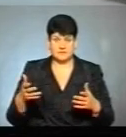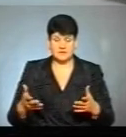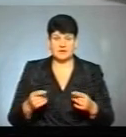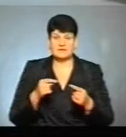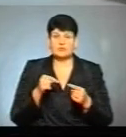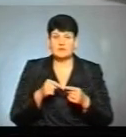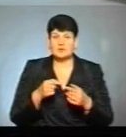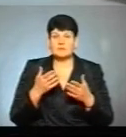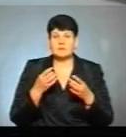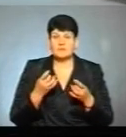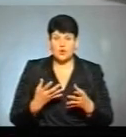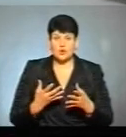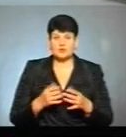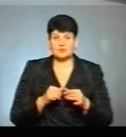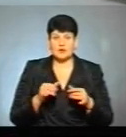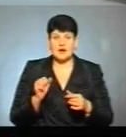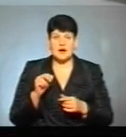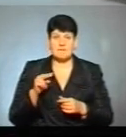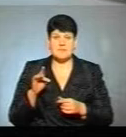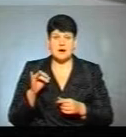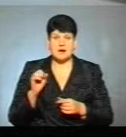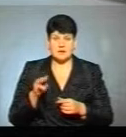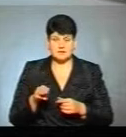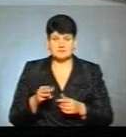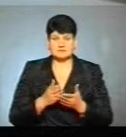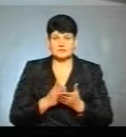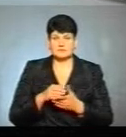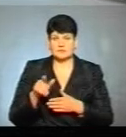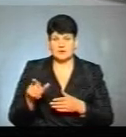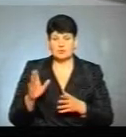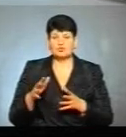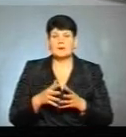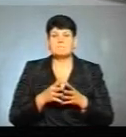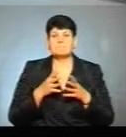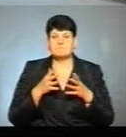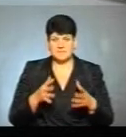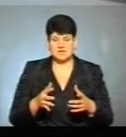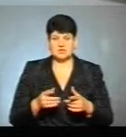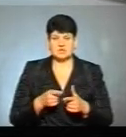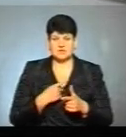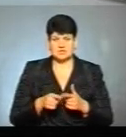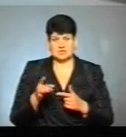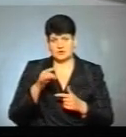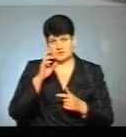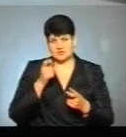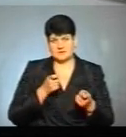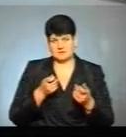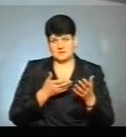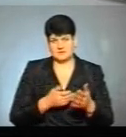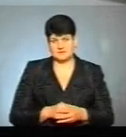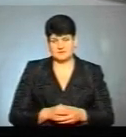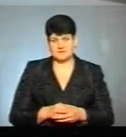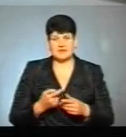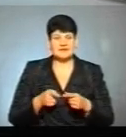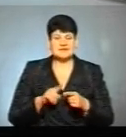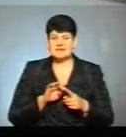ми просто наплодимо апарат чиновників, який буде значно більший від апарату районної державної адміністрації. Це